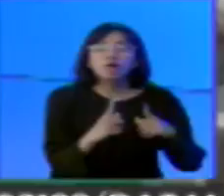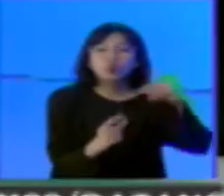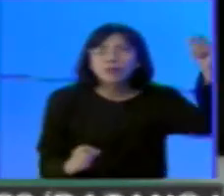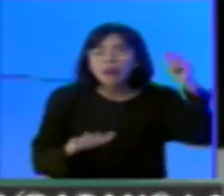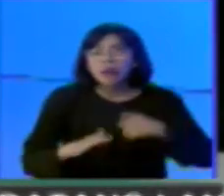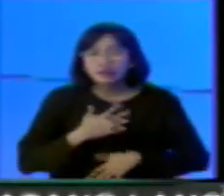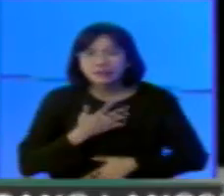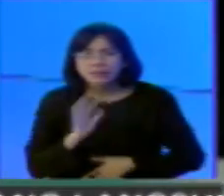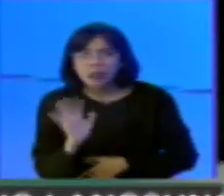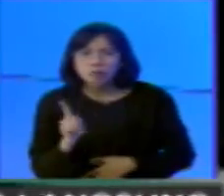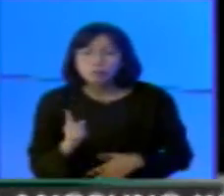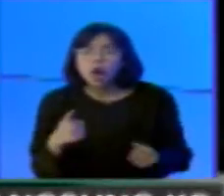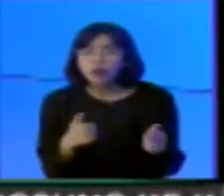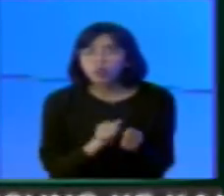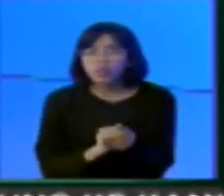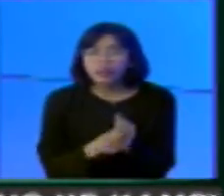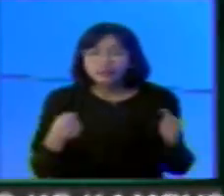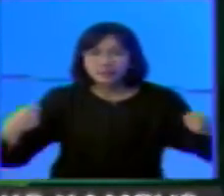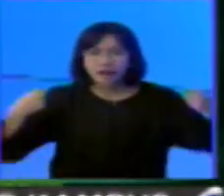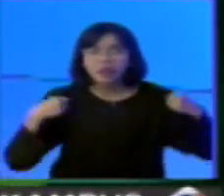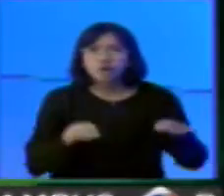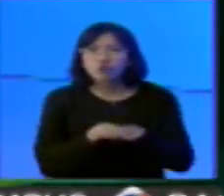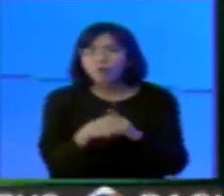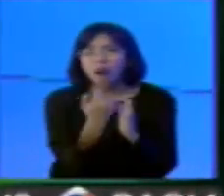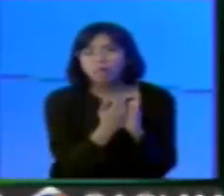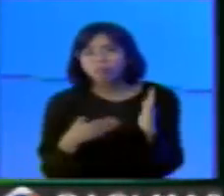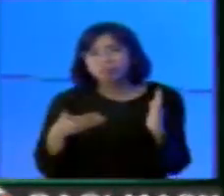evakuasi kesehatan yang standar. Tim Liputan iNews melaporkan.